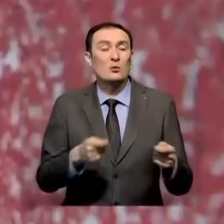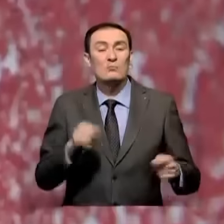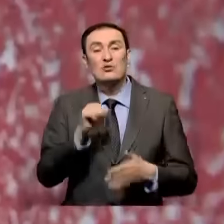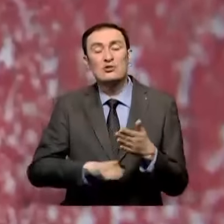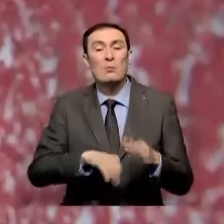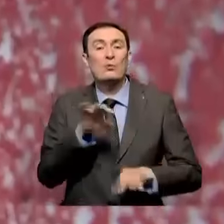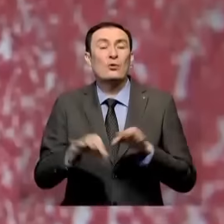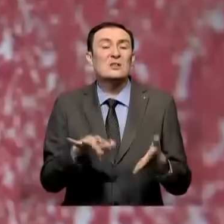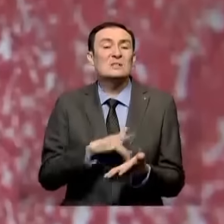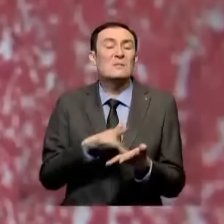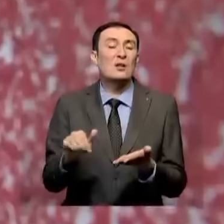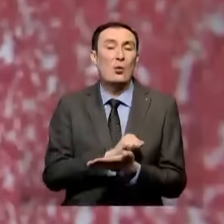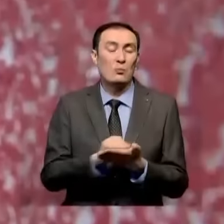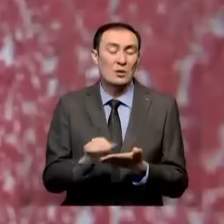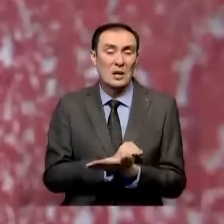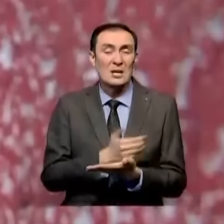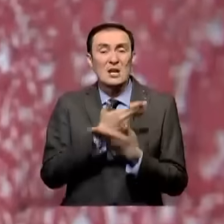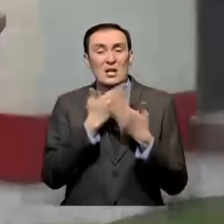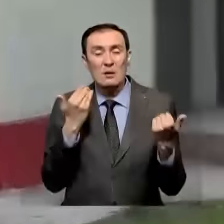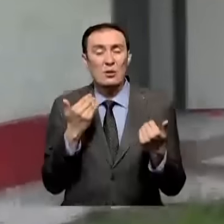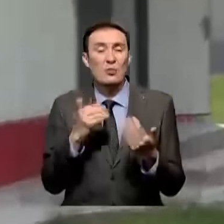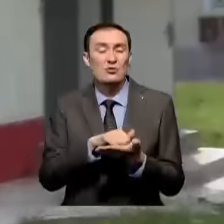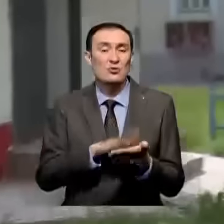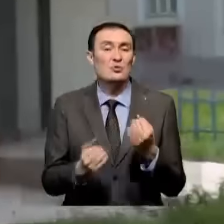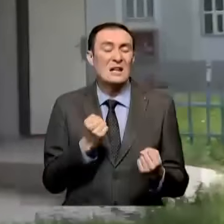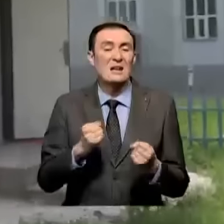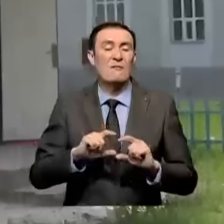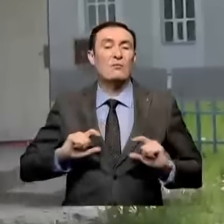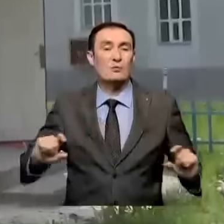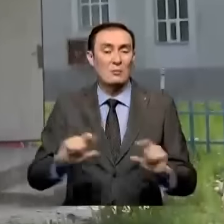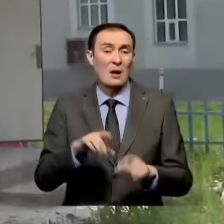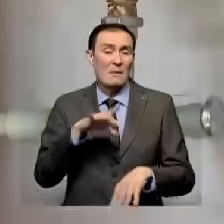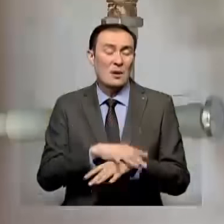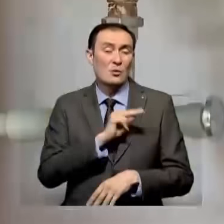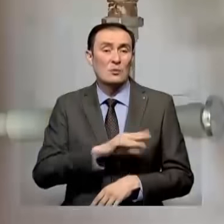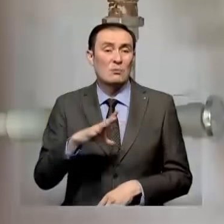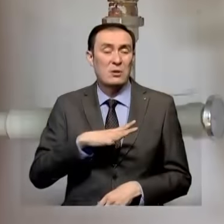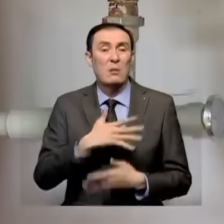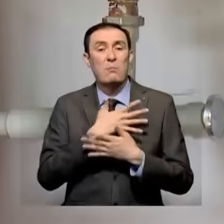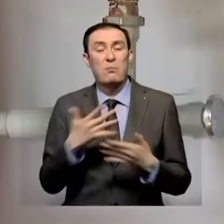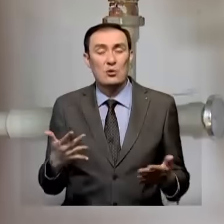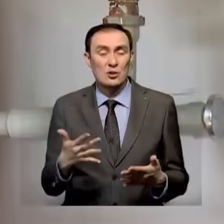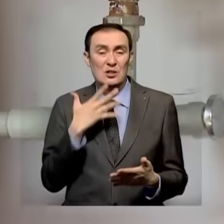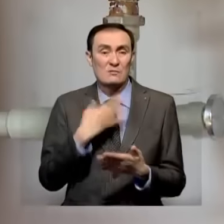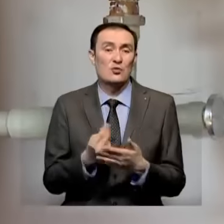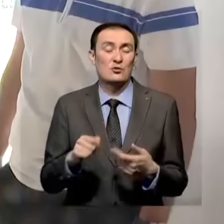из-за проектно-сметной документации. Не было учтено усиление фундамента. По факту работы получилось больше. За свой счет компания также